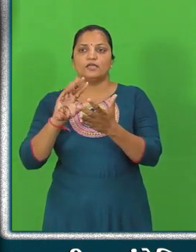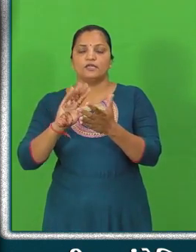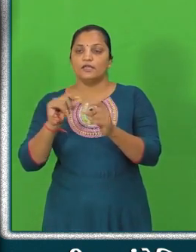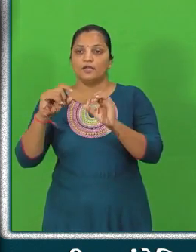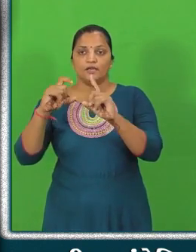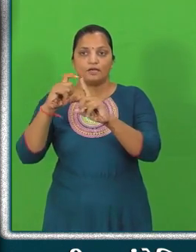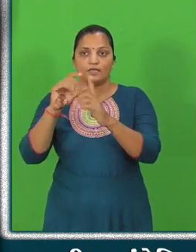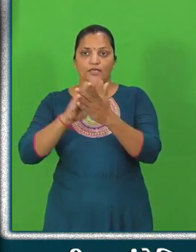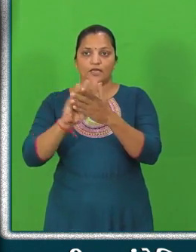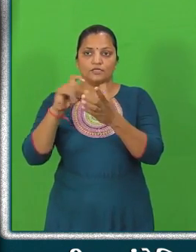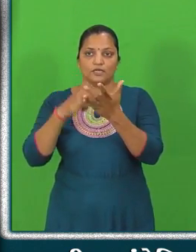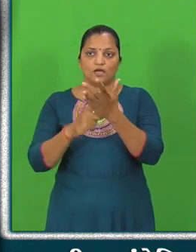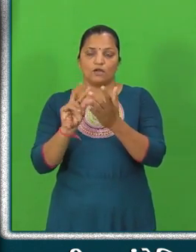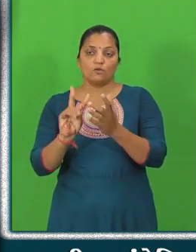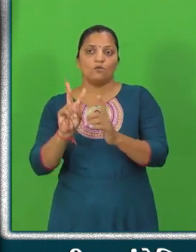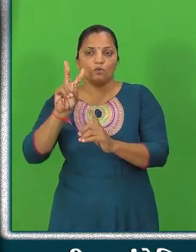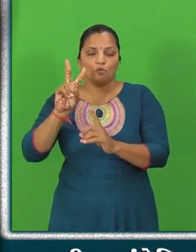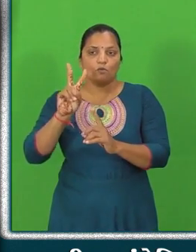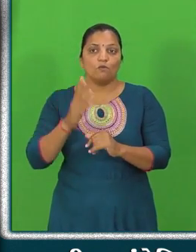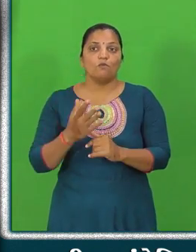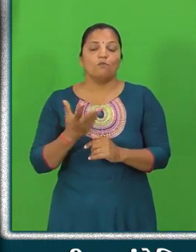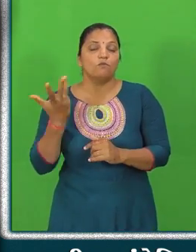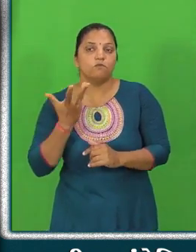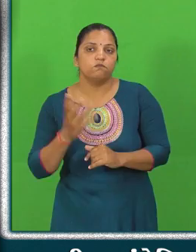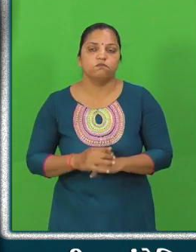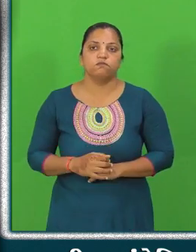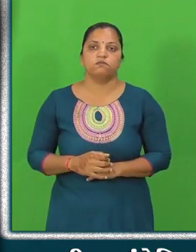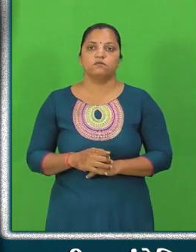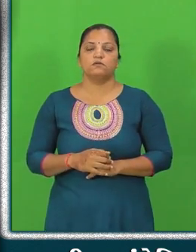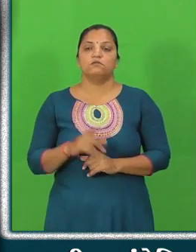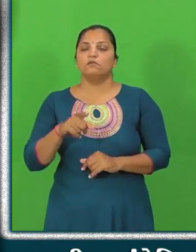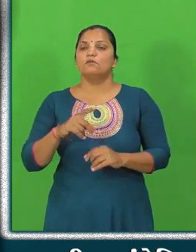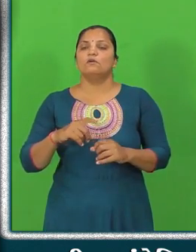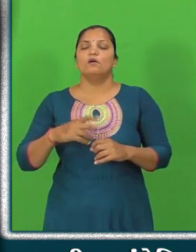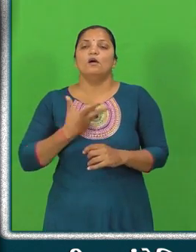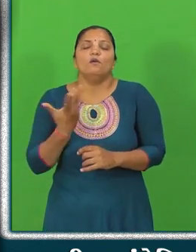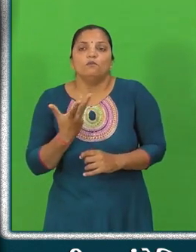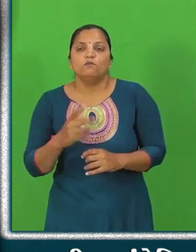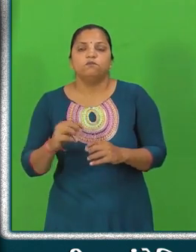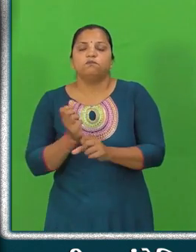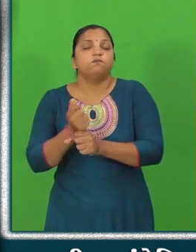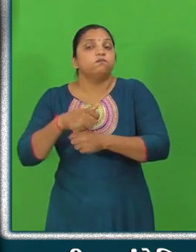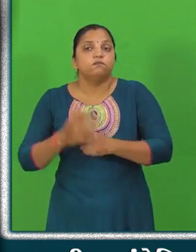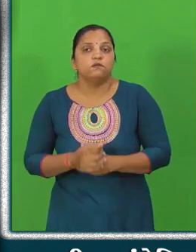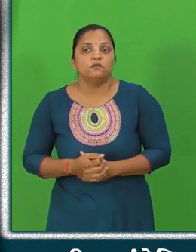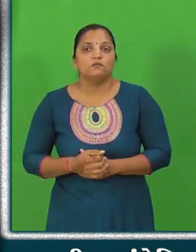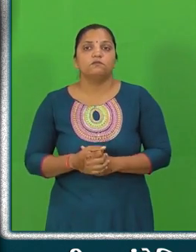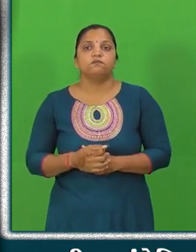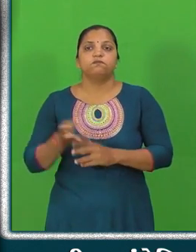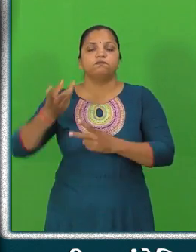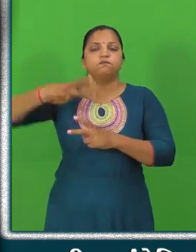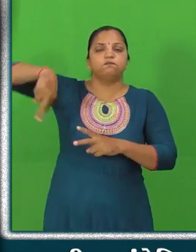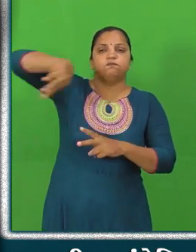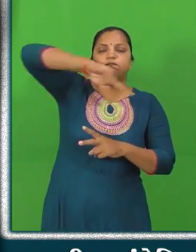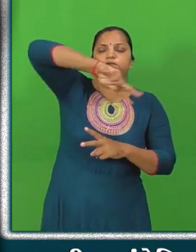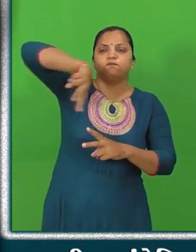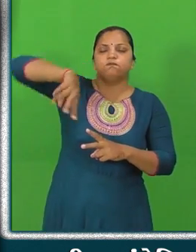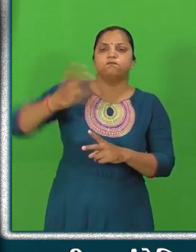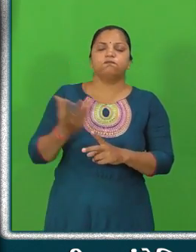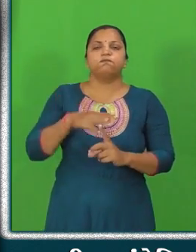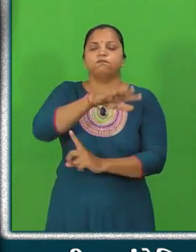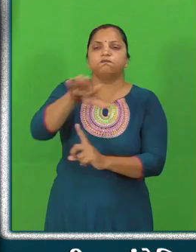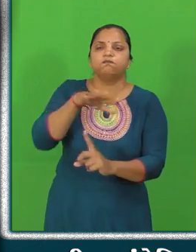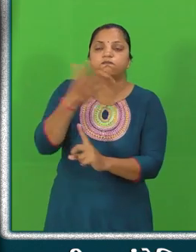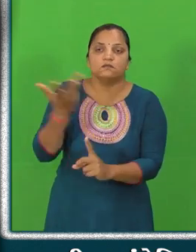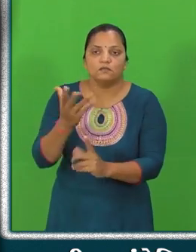સિમ્પલ પરાવર્તનનો નિયમ છે. જરા ઝડપથી તમારે કહેવાનું છે કે અહીંયા શું બનશે, એ પરાવર્તિત કિરણ ક્યાંથી નીકળશે અથવા તો કેવી